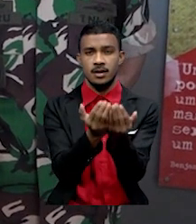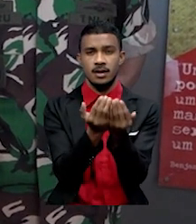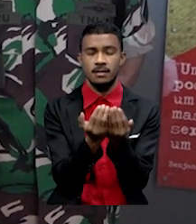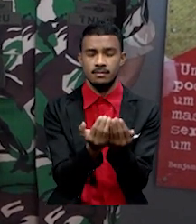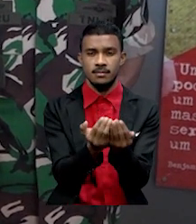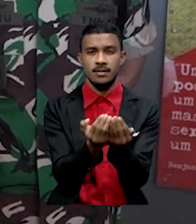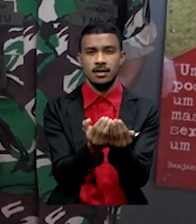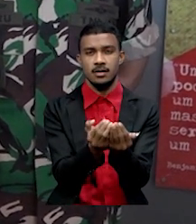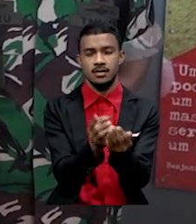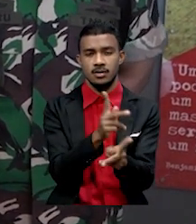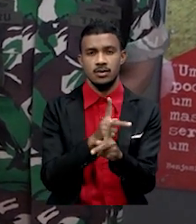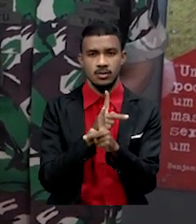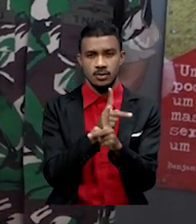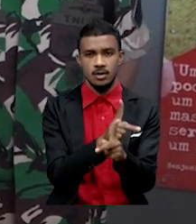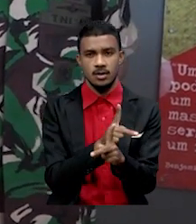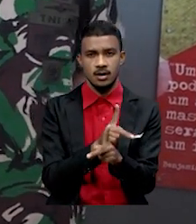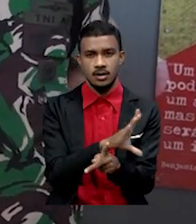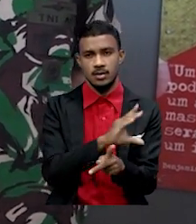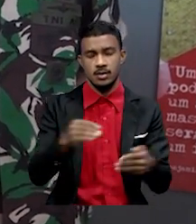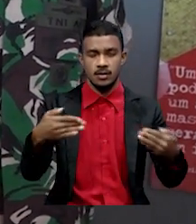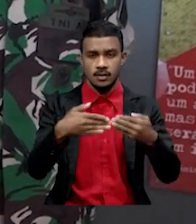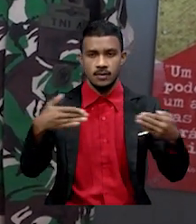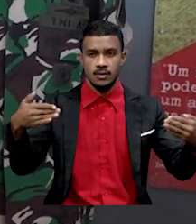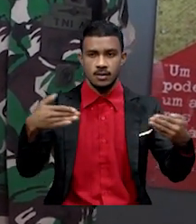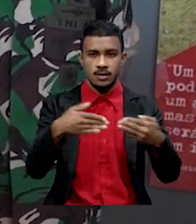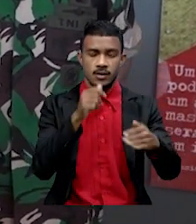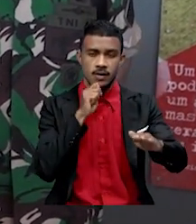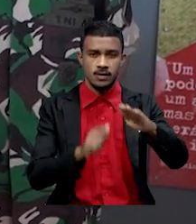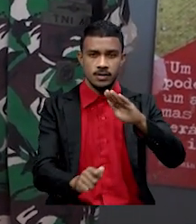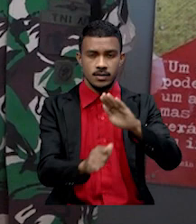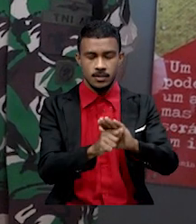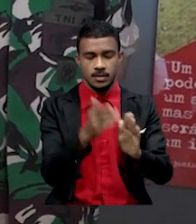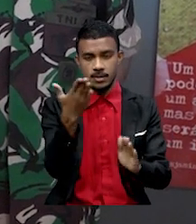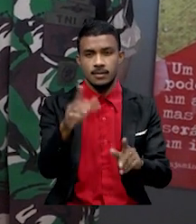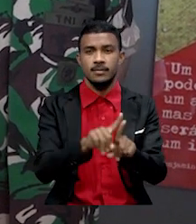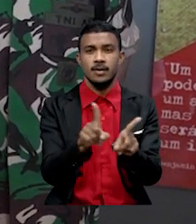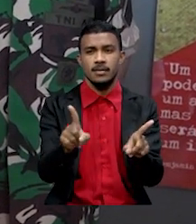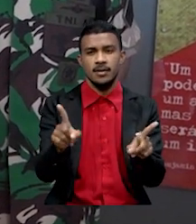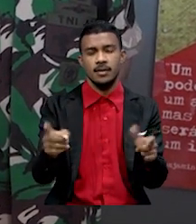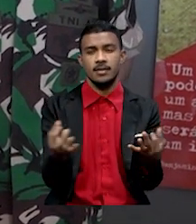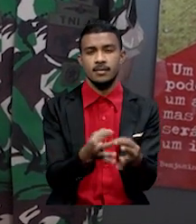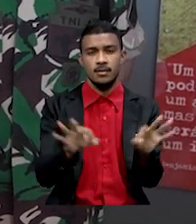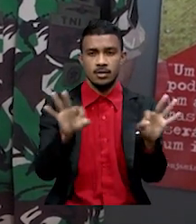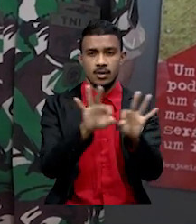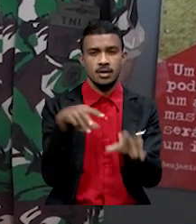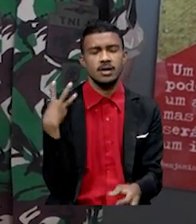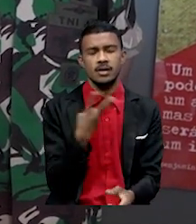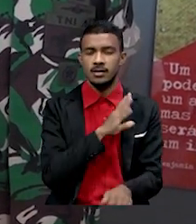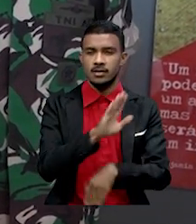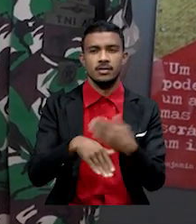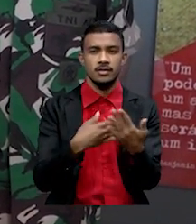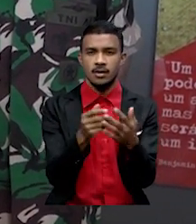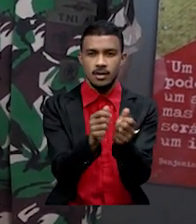menjaga misalnya wilayah dari Killing asing tadi tapi yang penting kalau kita sama-sama